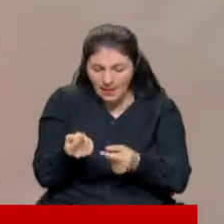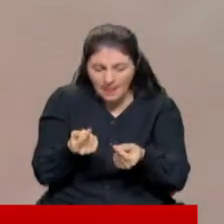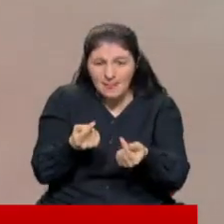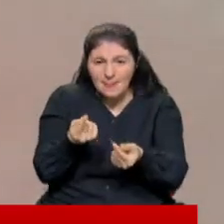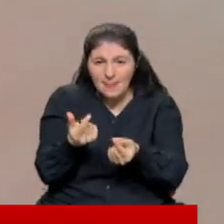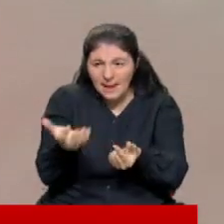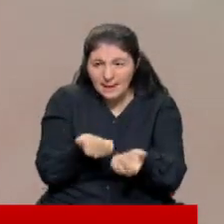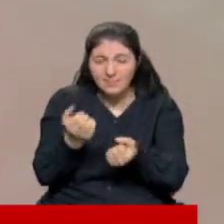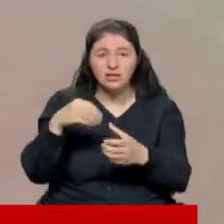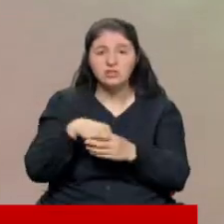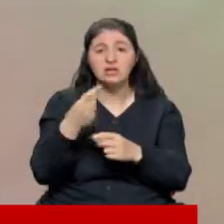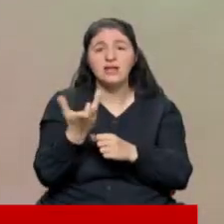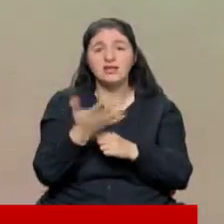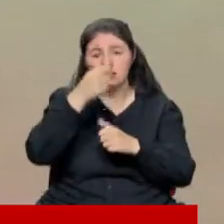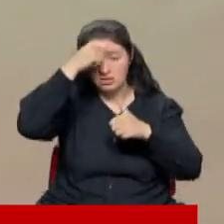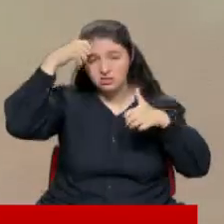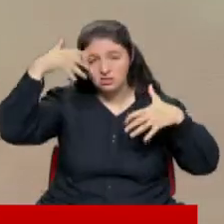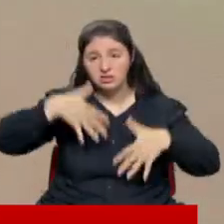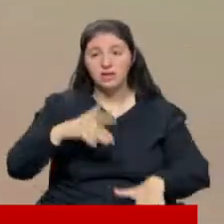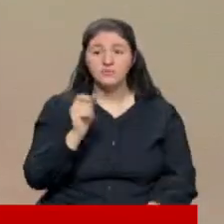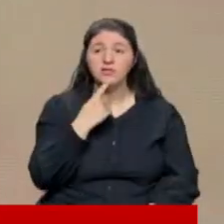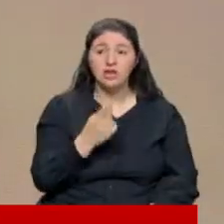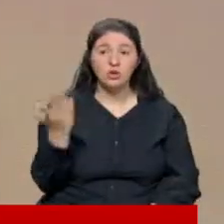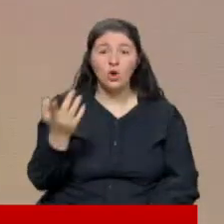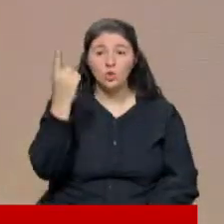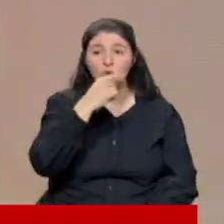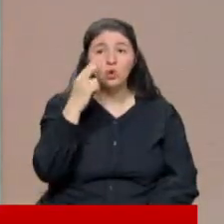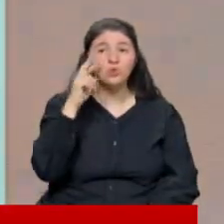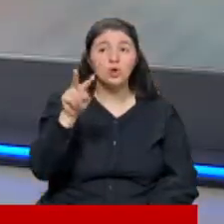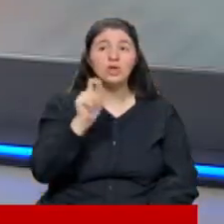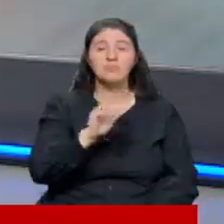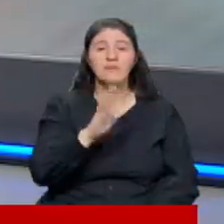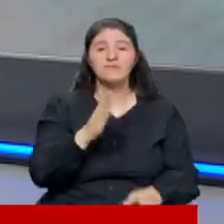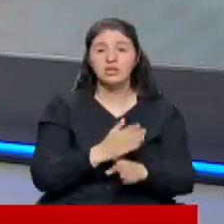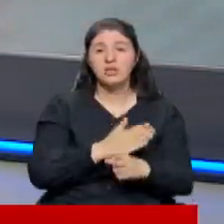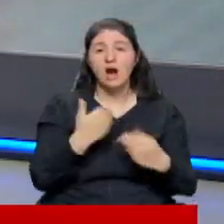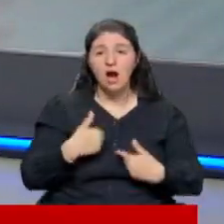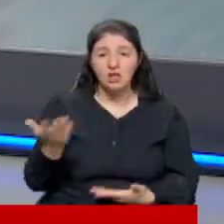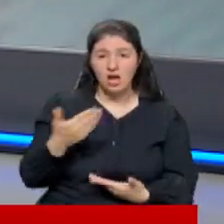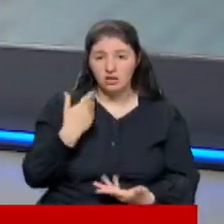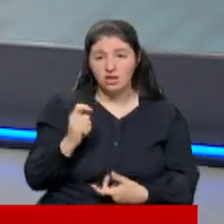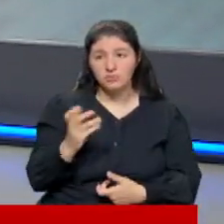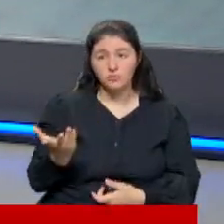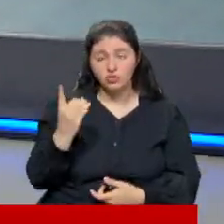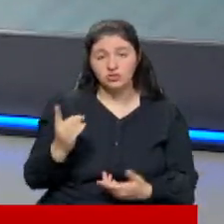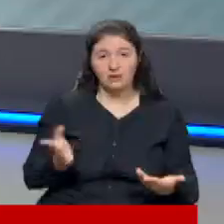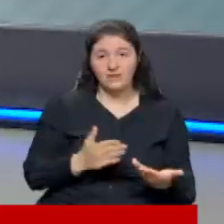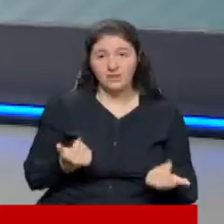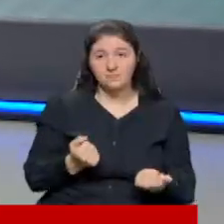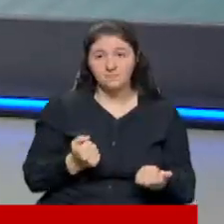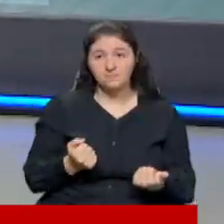için saatlerce ter döktü deniyor. Yüzleri gösterilmeyen vatandaşların durumu aktarılmış ilk